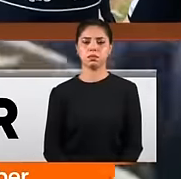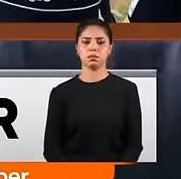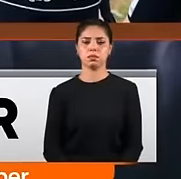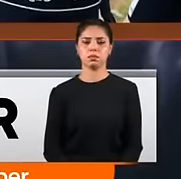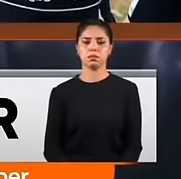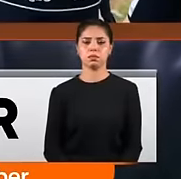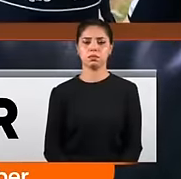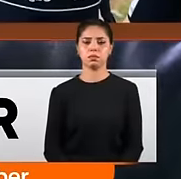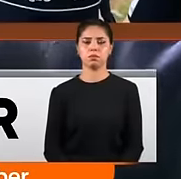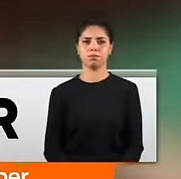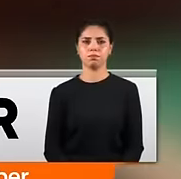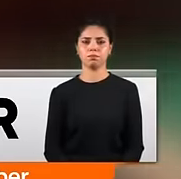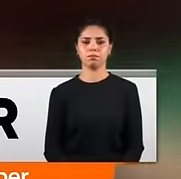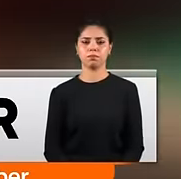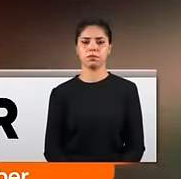Konuşamıyorum.